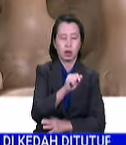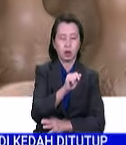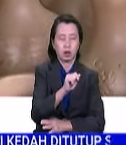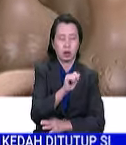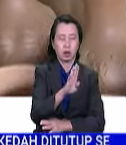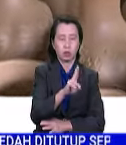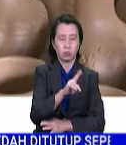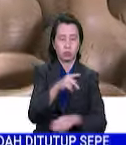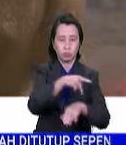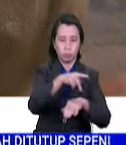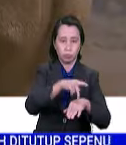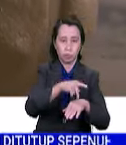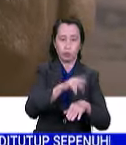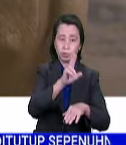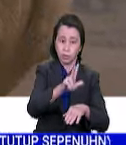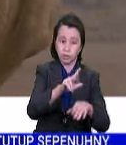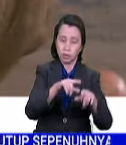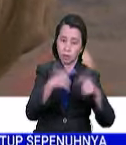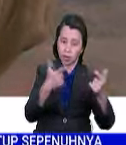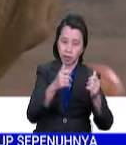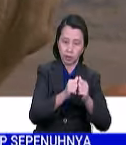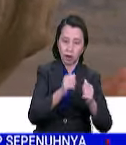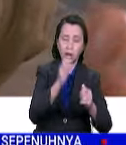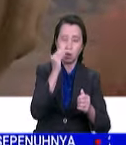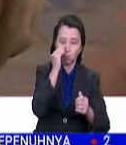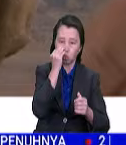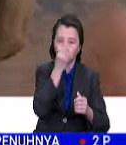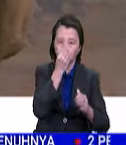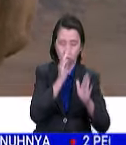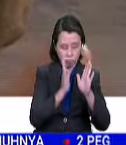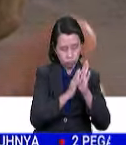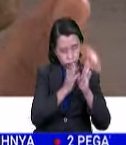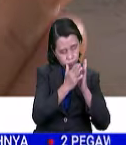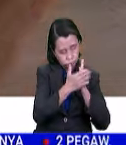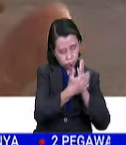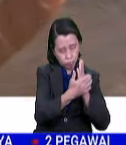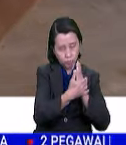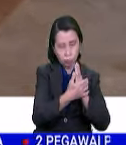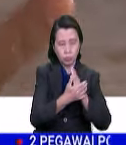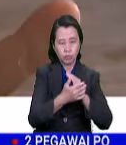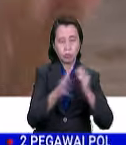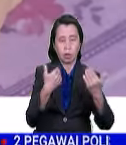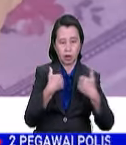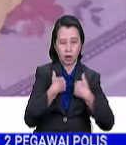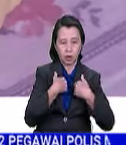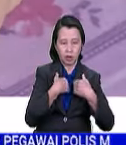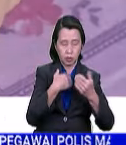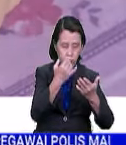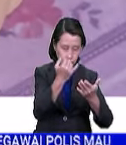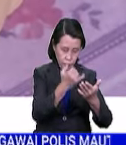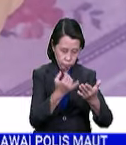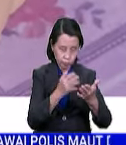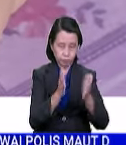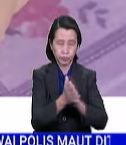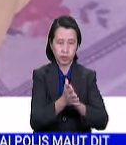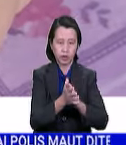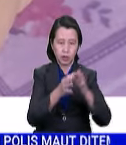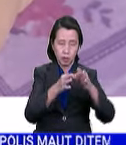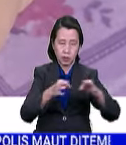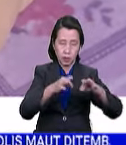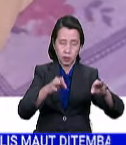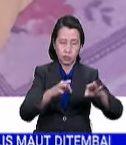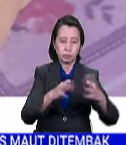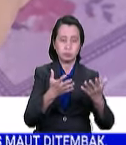Tiga dibezakan dengan rekaan bunga tampal bermotifkan alam dan geometrik yang menjadi ragam hias